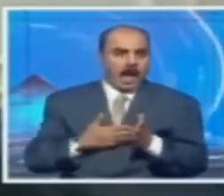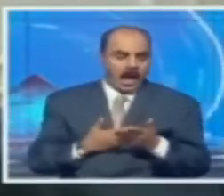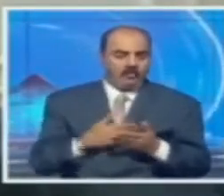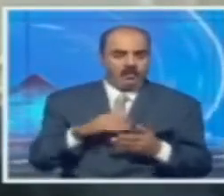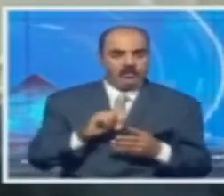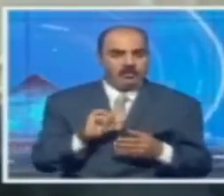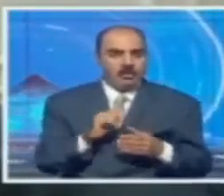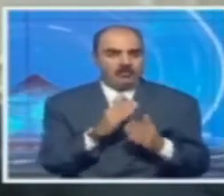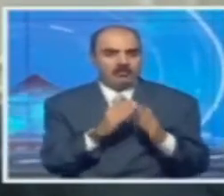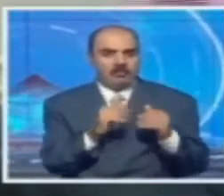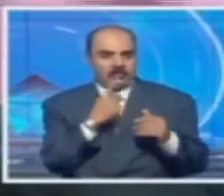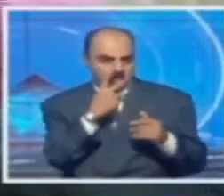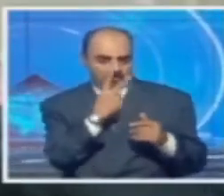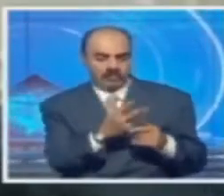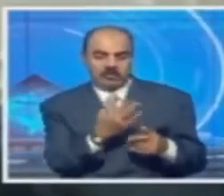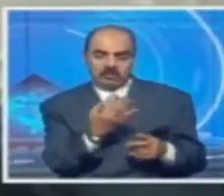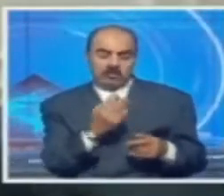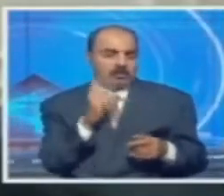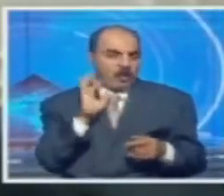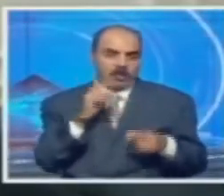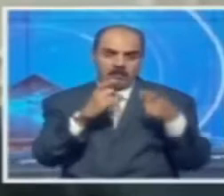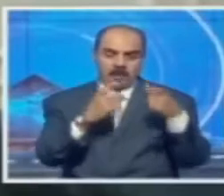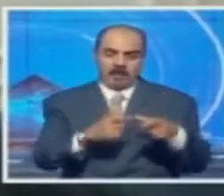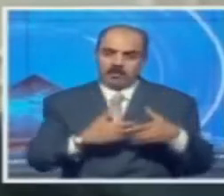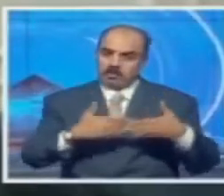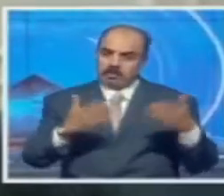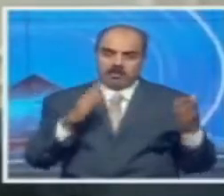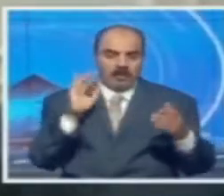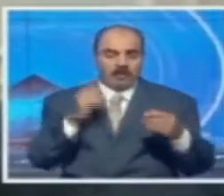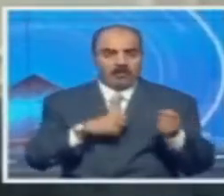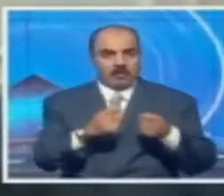خصوصا مصر بلد واعدة